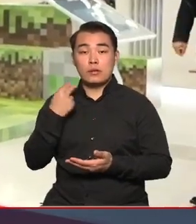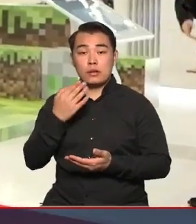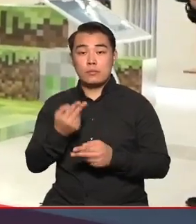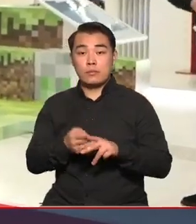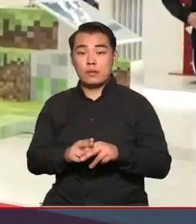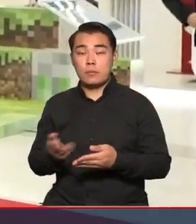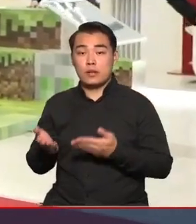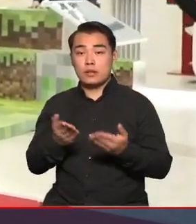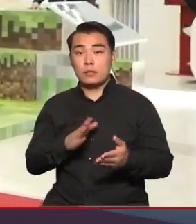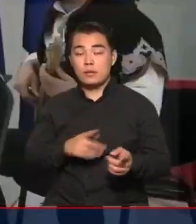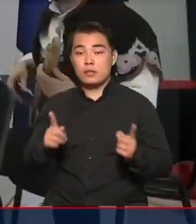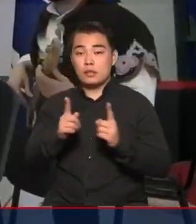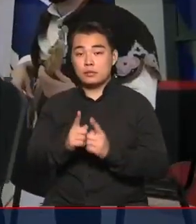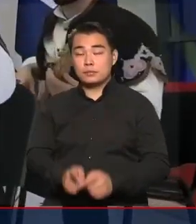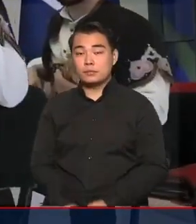сән салтанатмен қарсы алды.